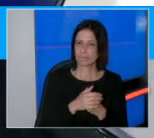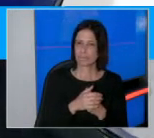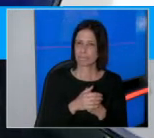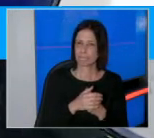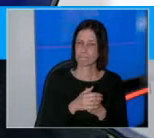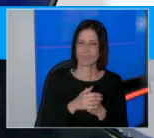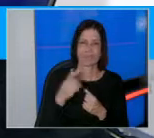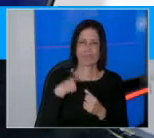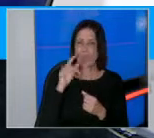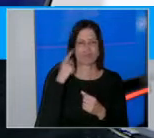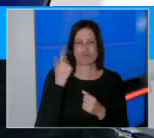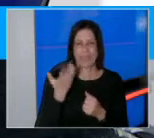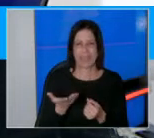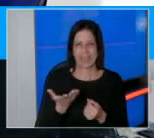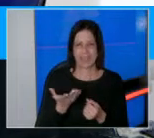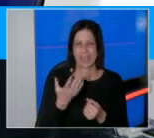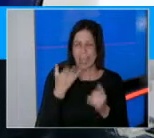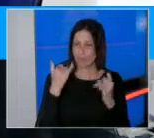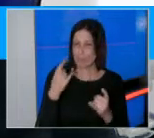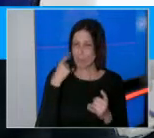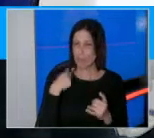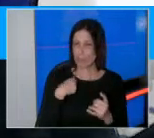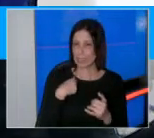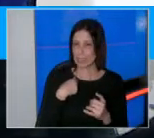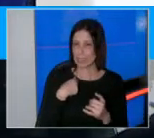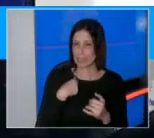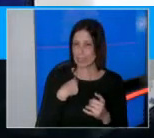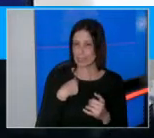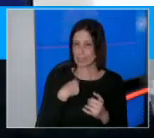אני לא שומע אותך, אם. עכשיו אתה שומע אותי?